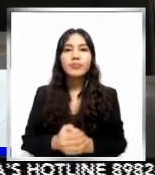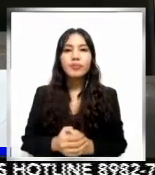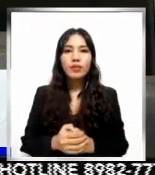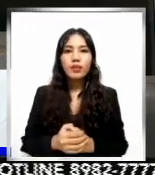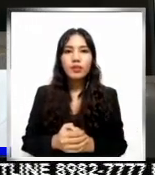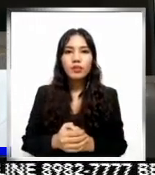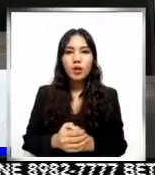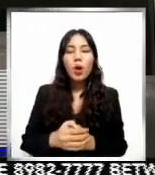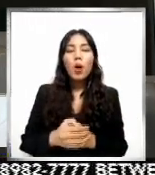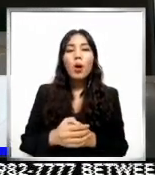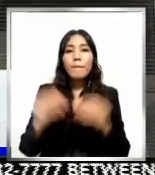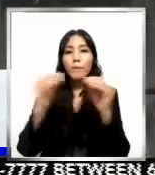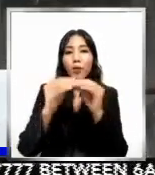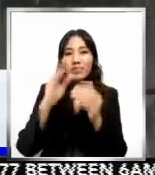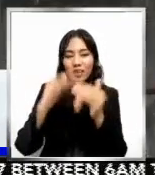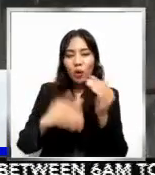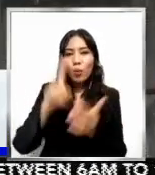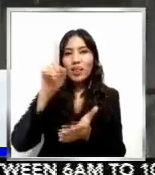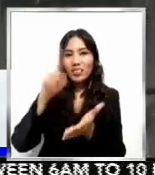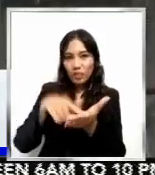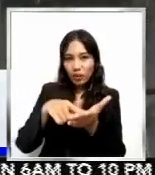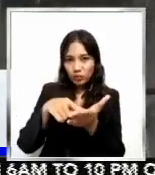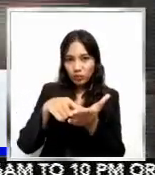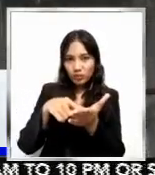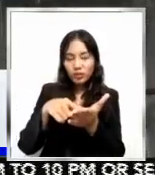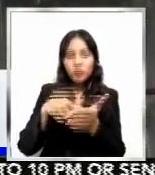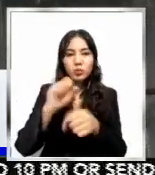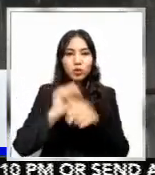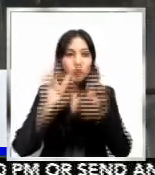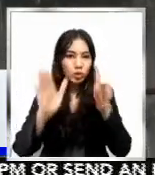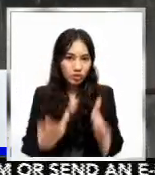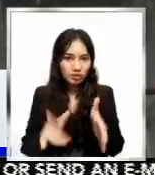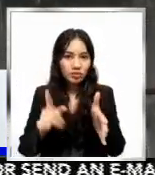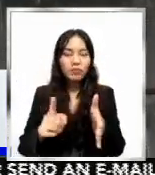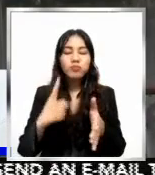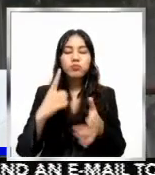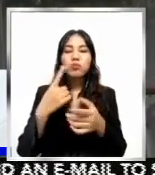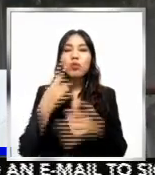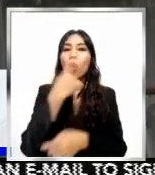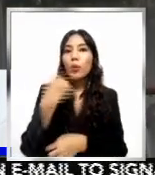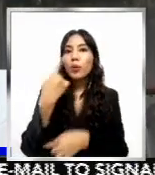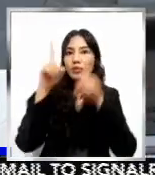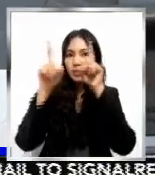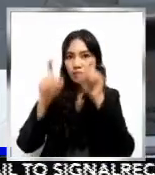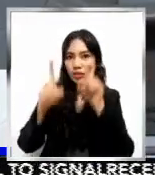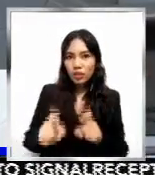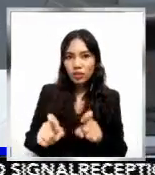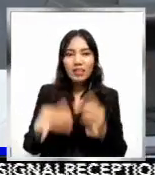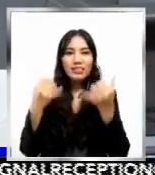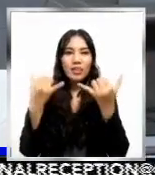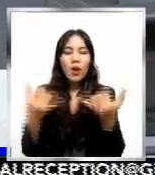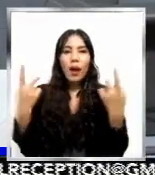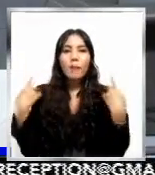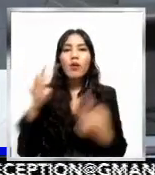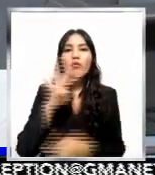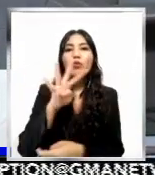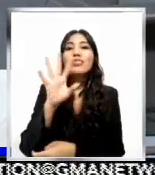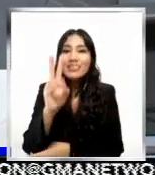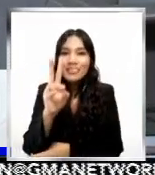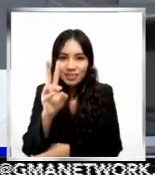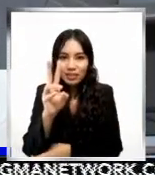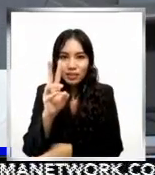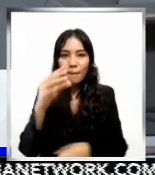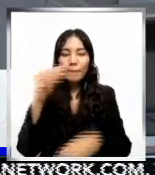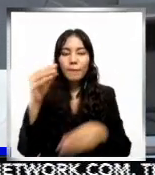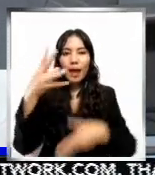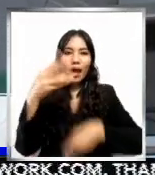City Hall ipinaswab test. Ngayong araw lang, may 46 na nadagdag sa mga nagpositibo. 3 bigla ang pagtaas o